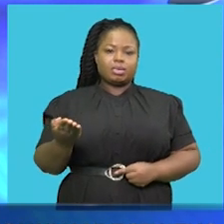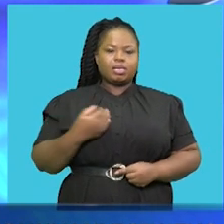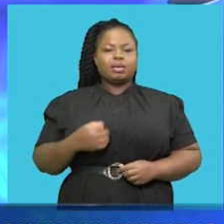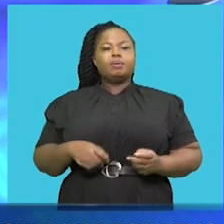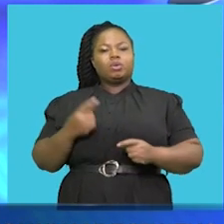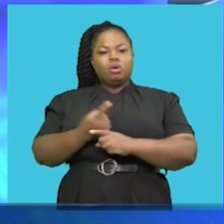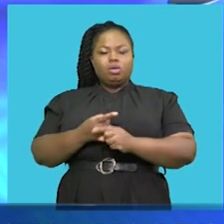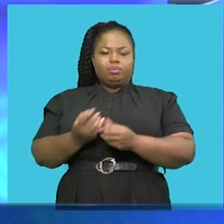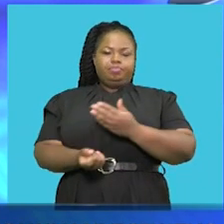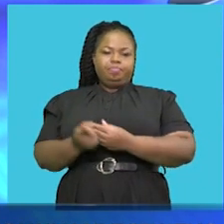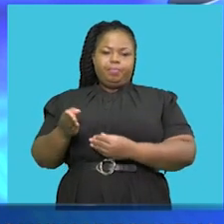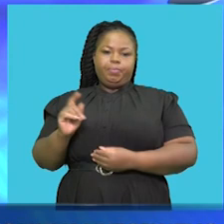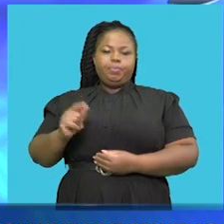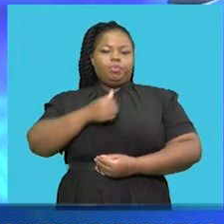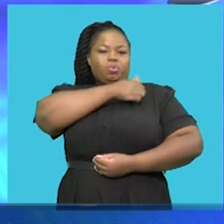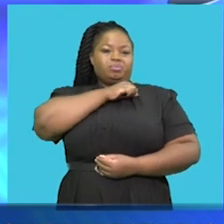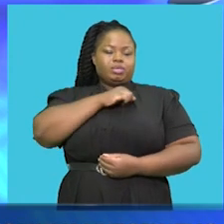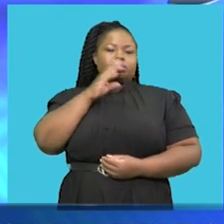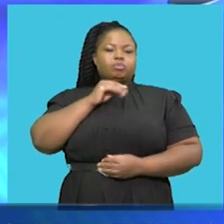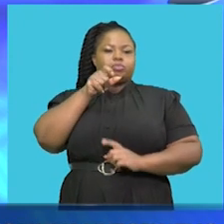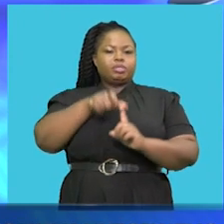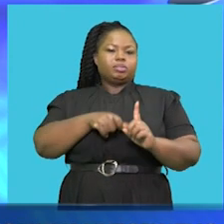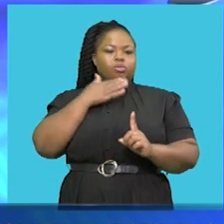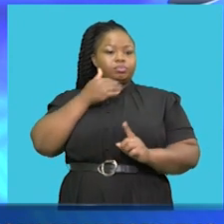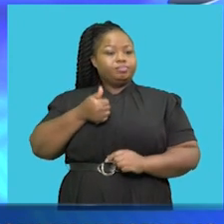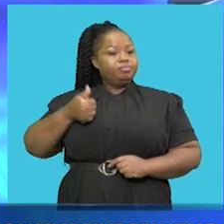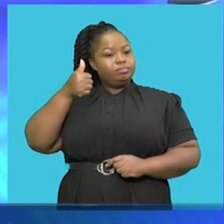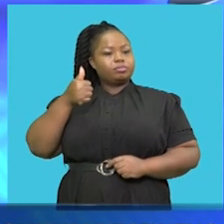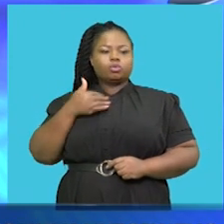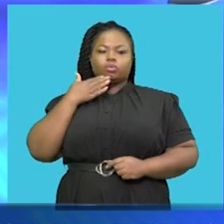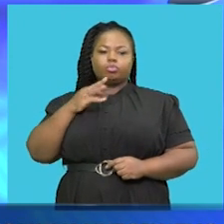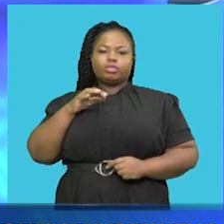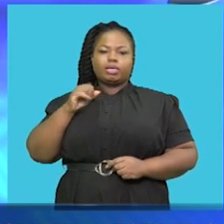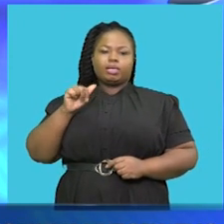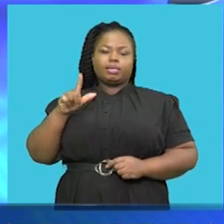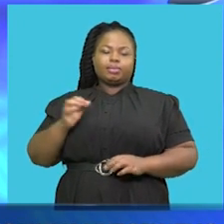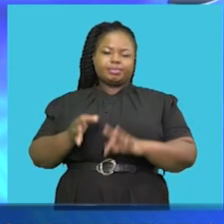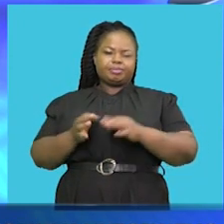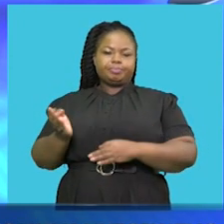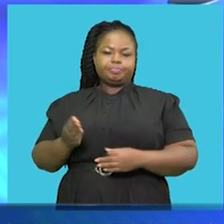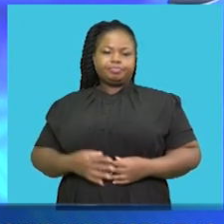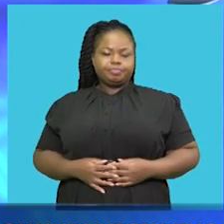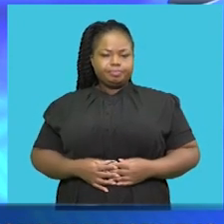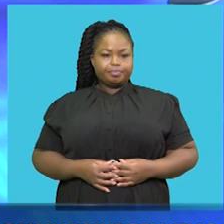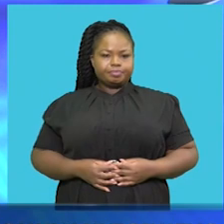mnyama kwe sa spelele Wakanige state sesebo ganyanyi intu lako ya zonga dileluano umutala tala mutibu ya trafesa